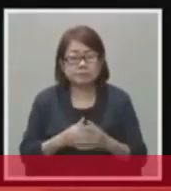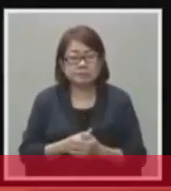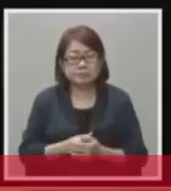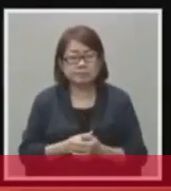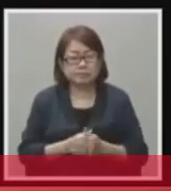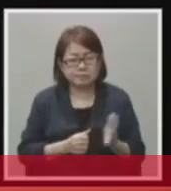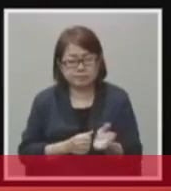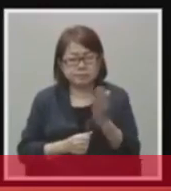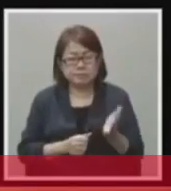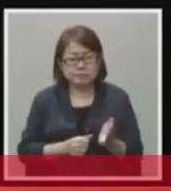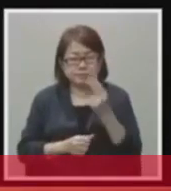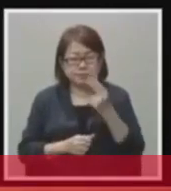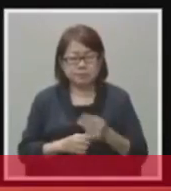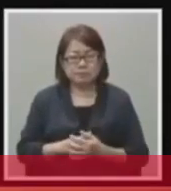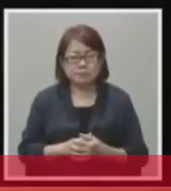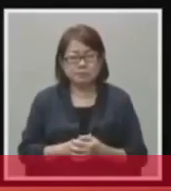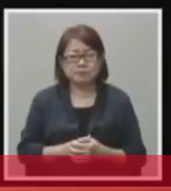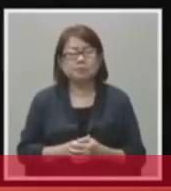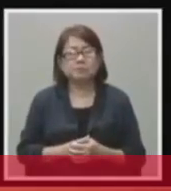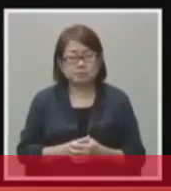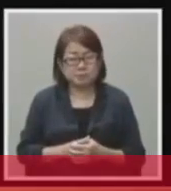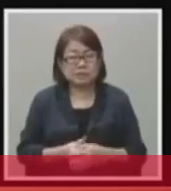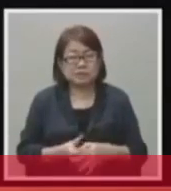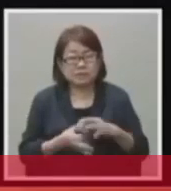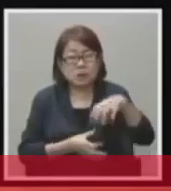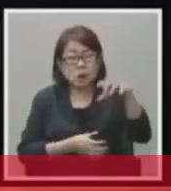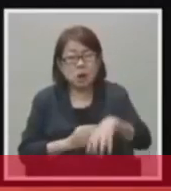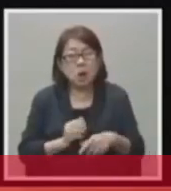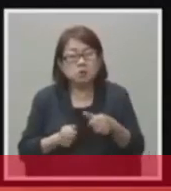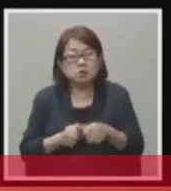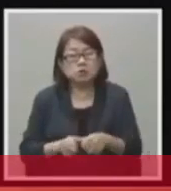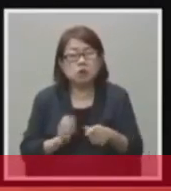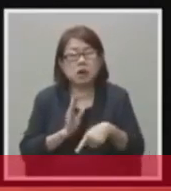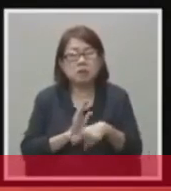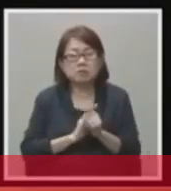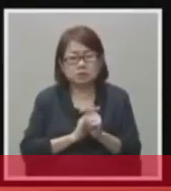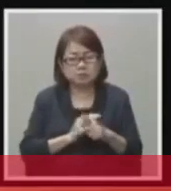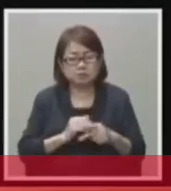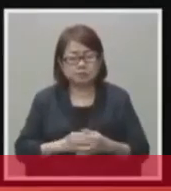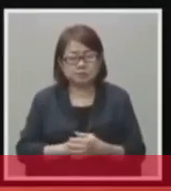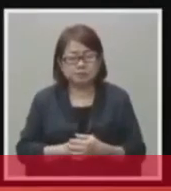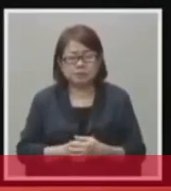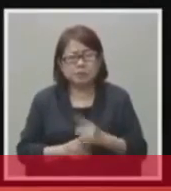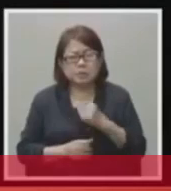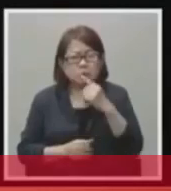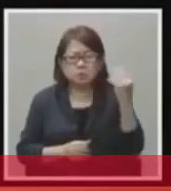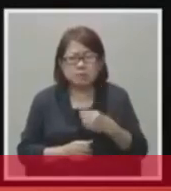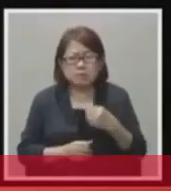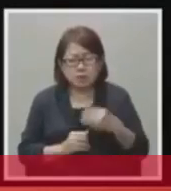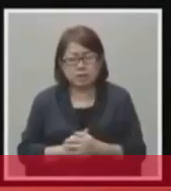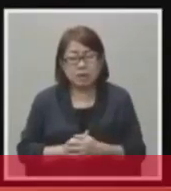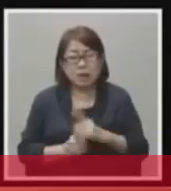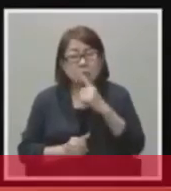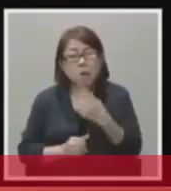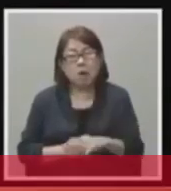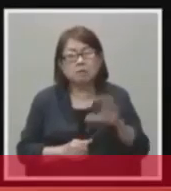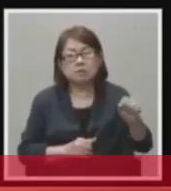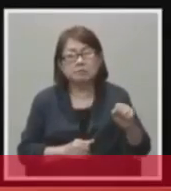ไปนี่บอลที่ตำบลปทุมผมพูดสองครั้งแล้วพอพูดปั๊บอสไปจับตำรวจไม่